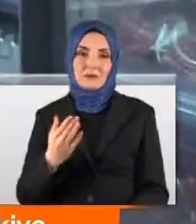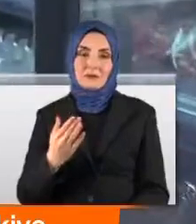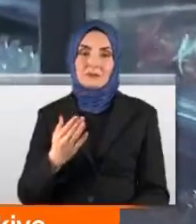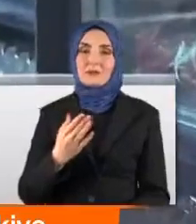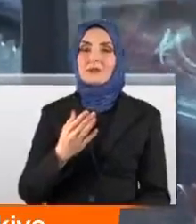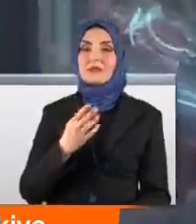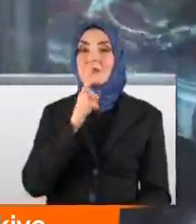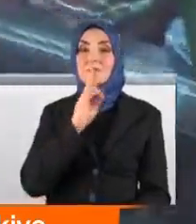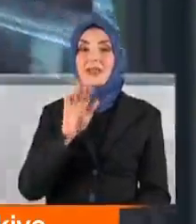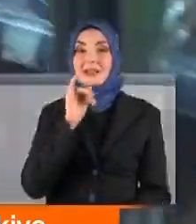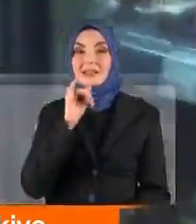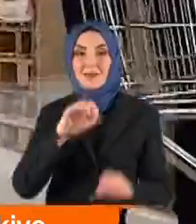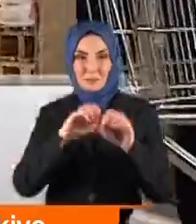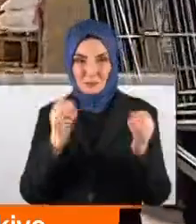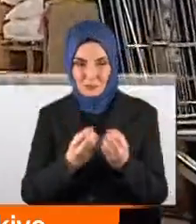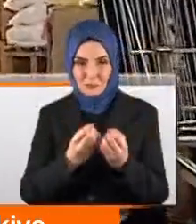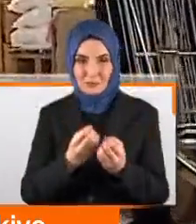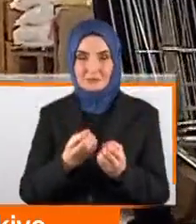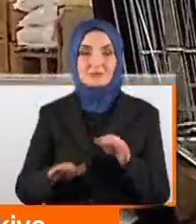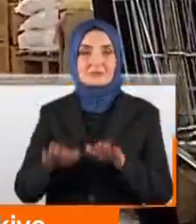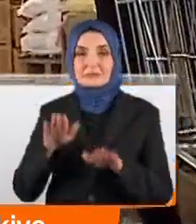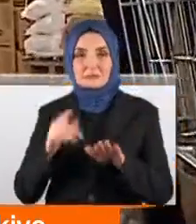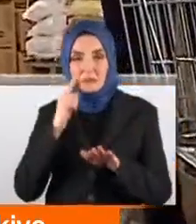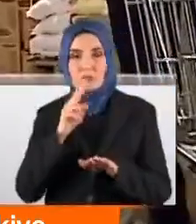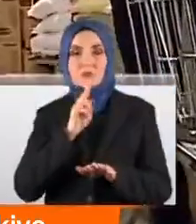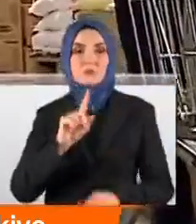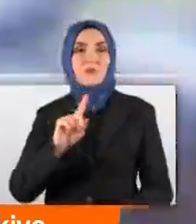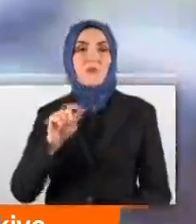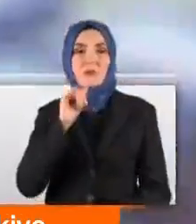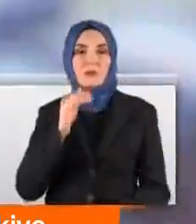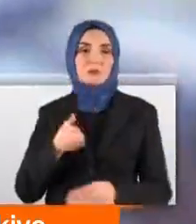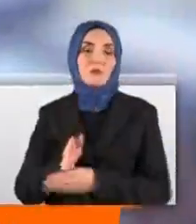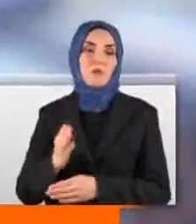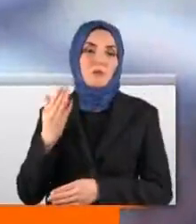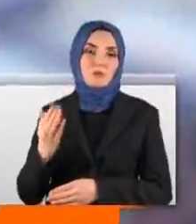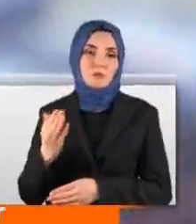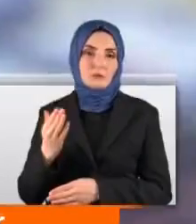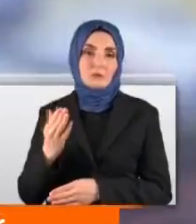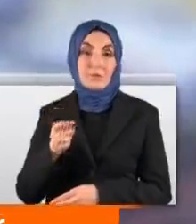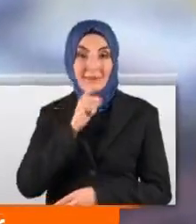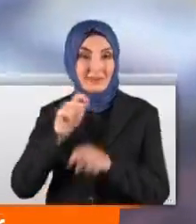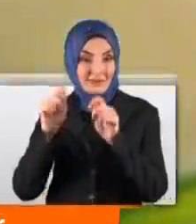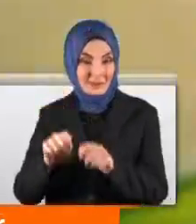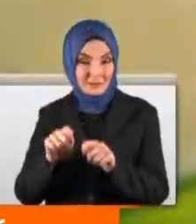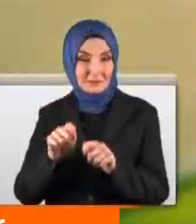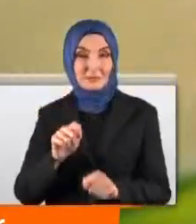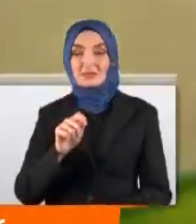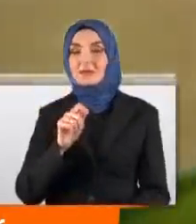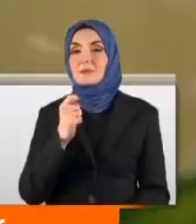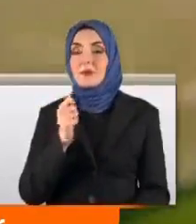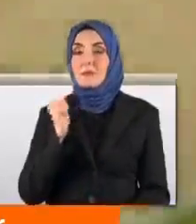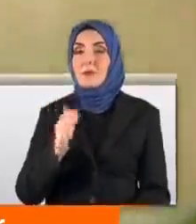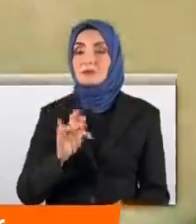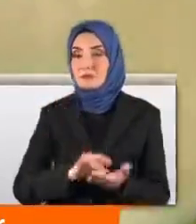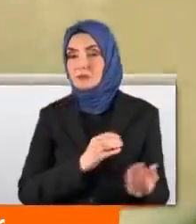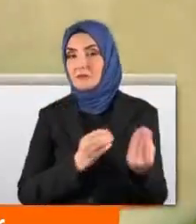gram denen sucuk 210 gram çıktı. Tüketiciyi aldatan markete 155.712 lira ceza kesildi. İçeriden alıyorsun,